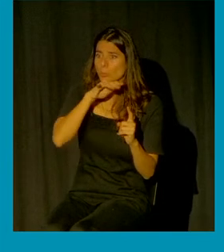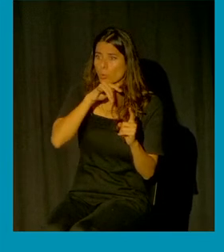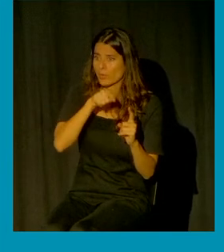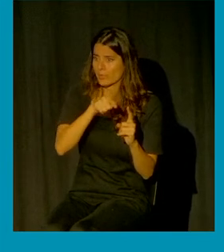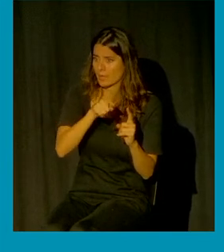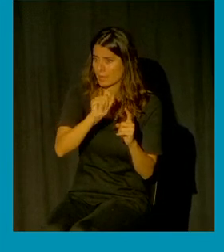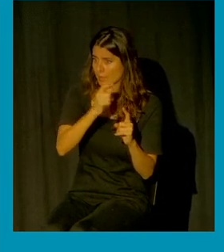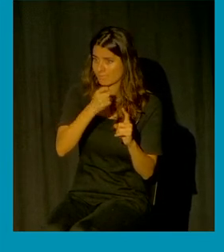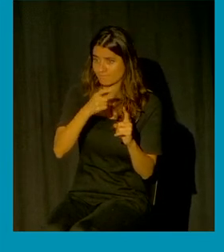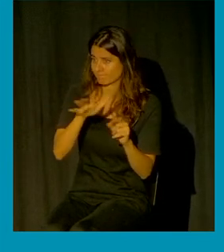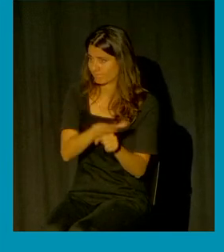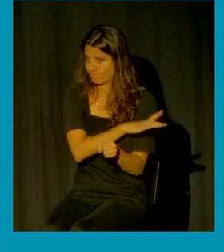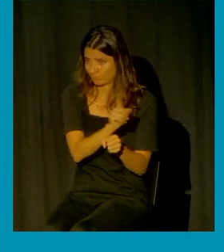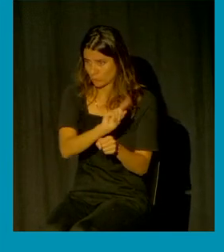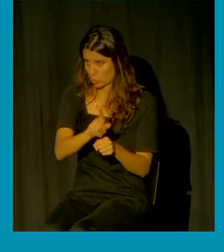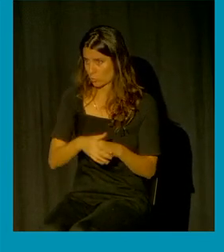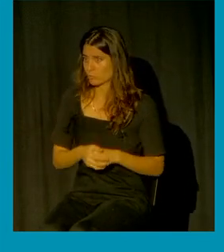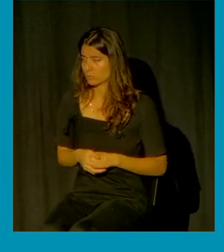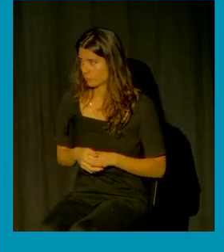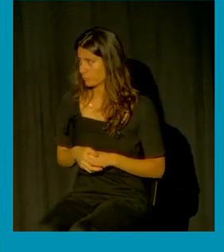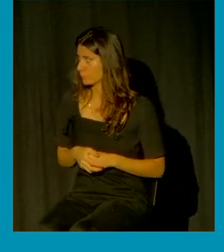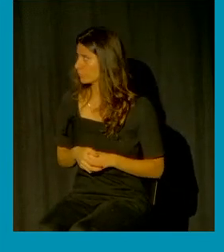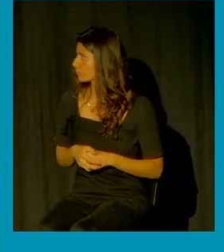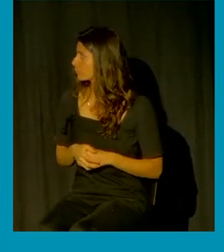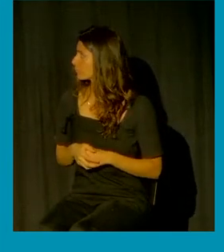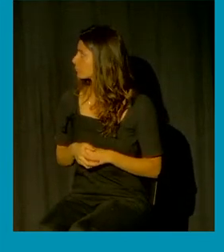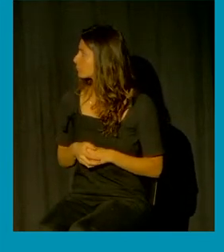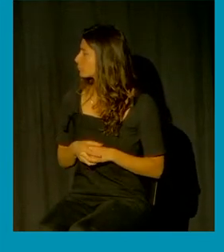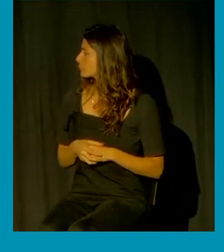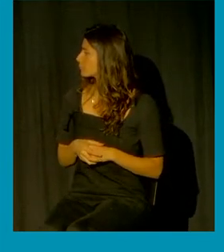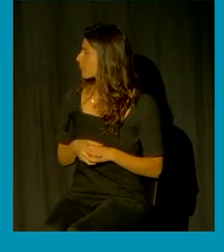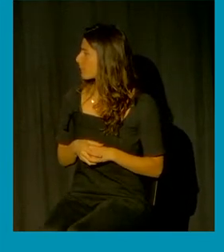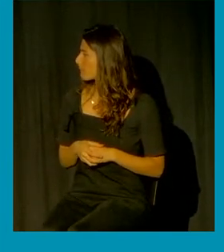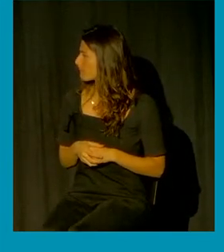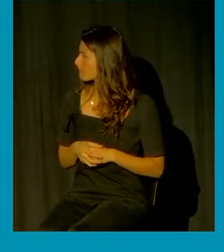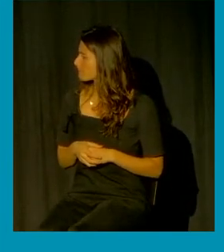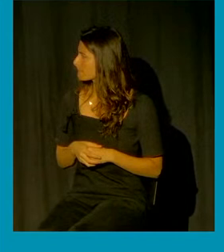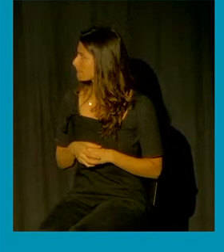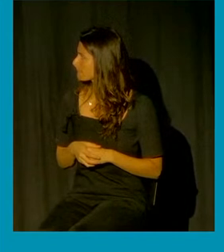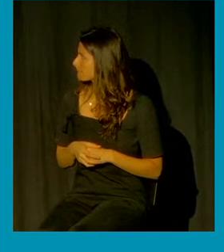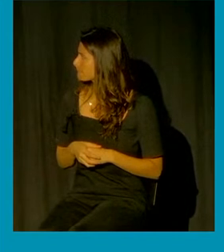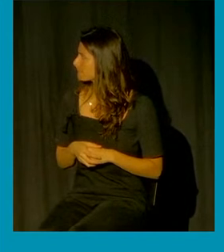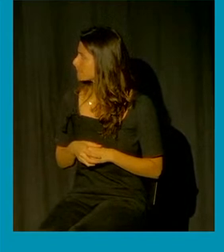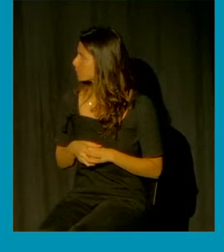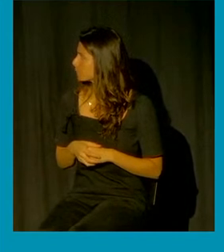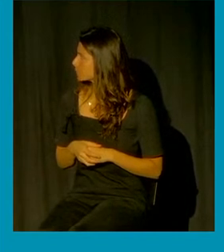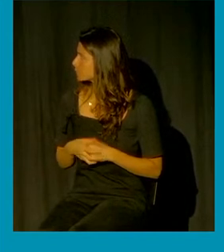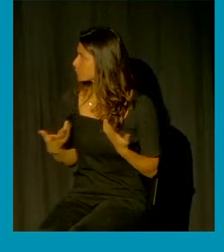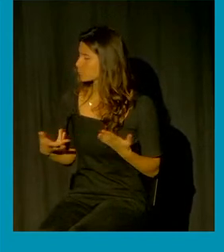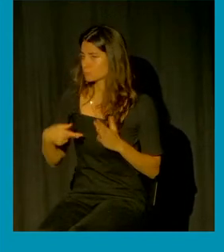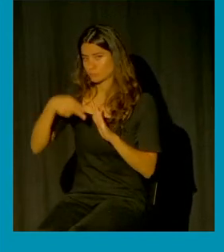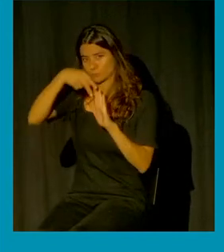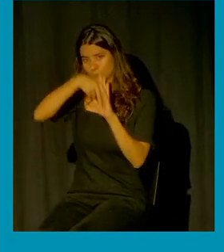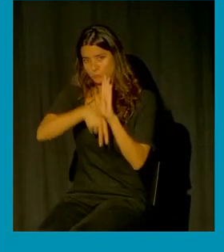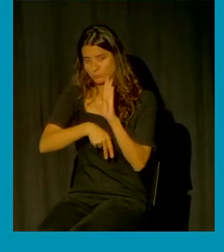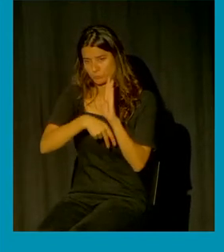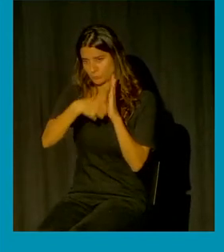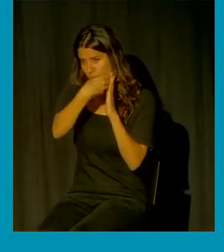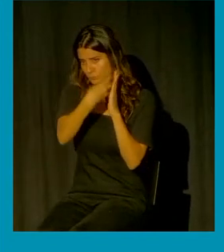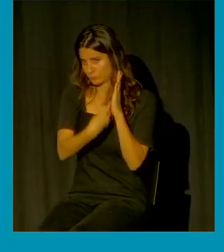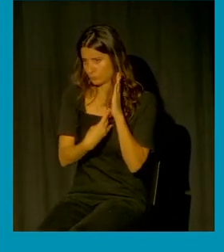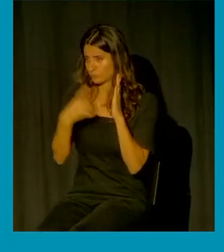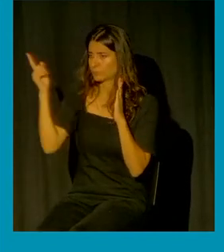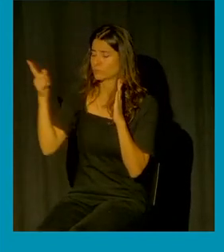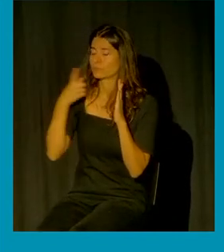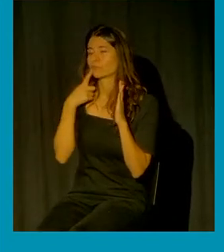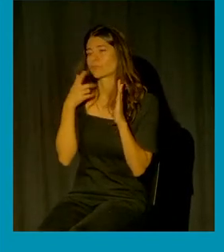que no passa per l'àmbit digital i dins d'aquesta normativa he posat quatre pinzellades les que tenen